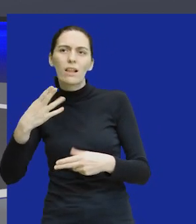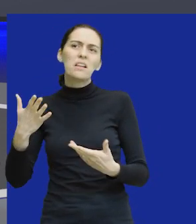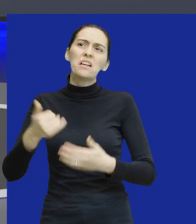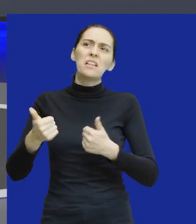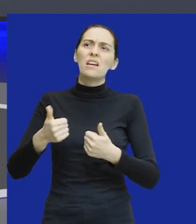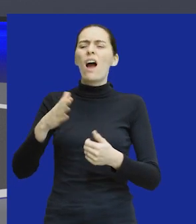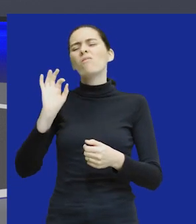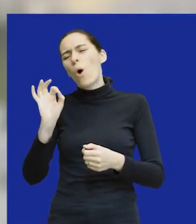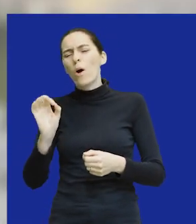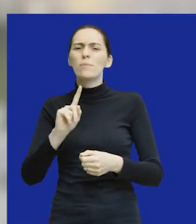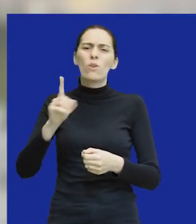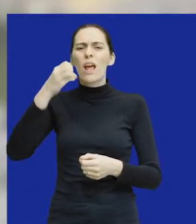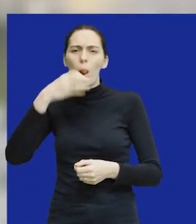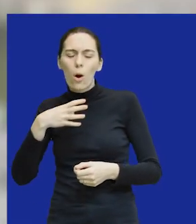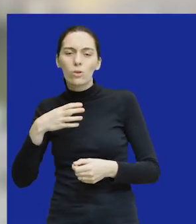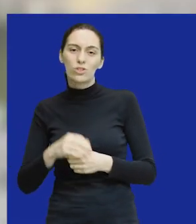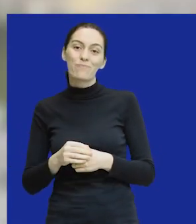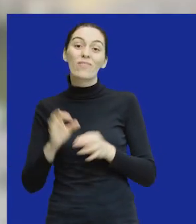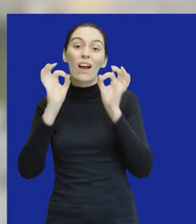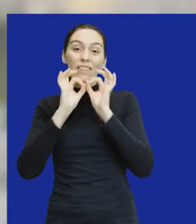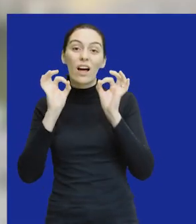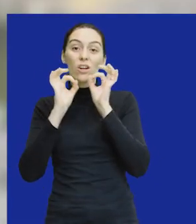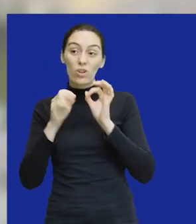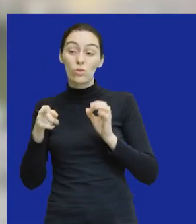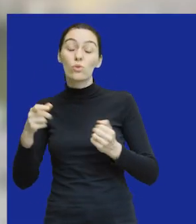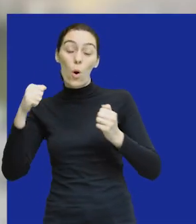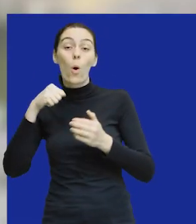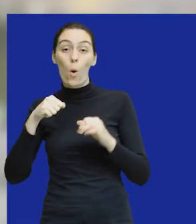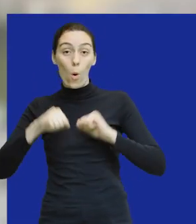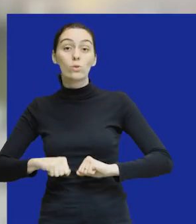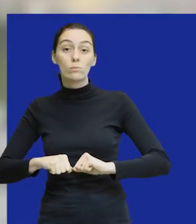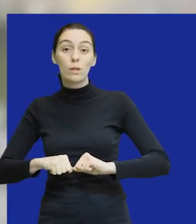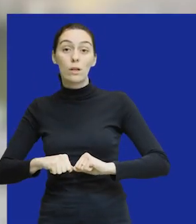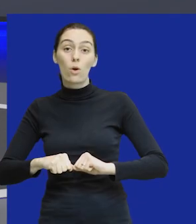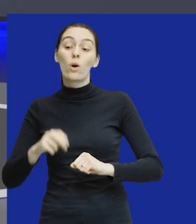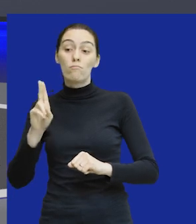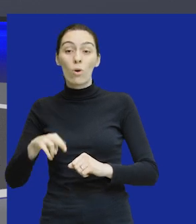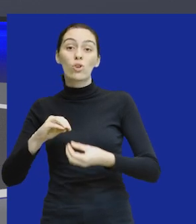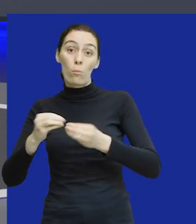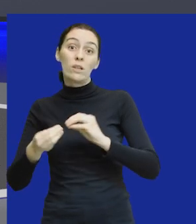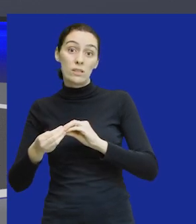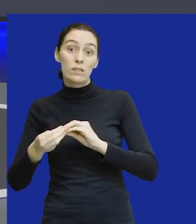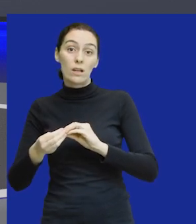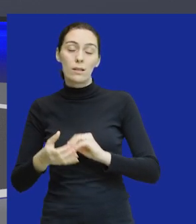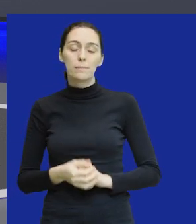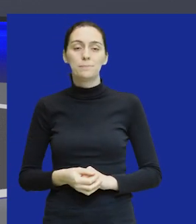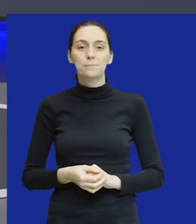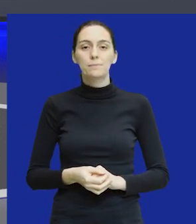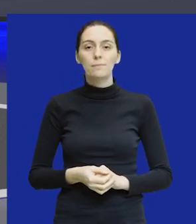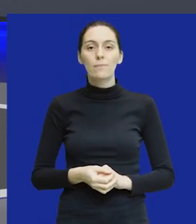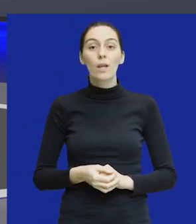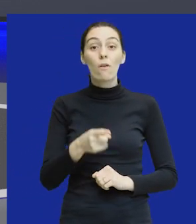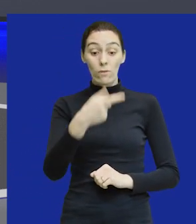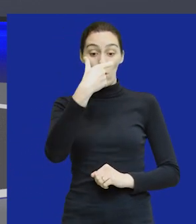malo povišen, međutim, nažalost, to nije tako i zna završiti sa ozbiljnim komplikacijama. Evo, vi osobno svojim primjerom